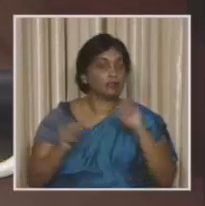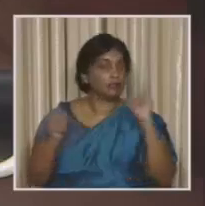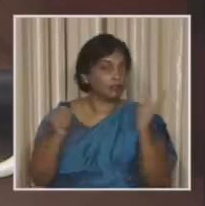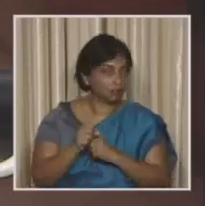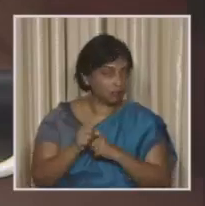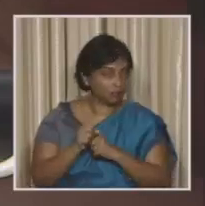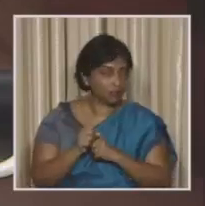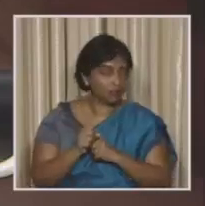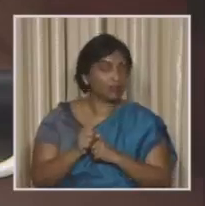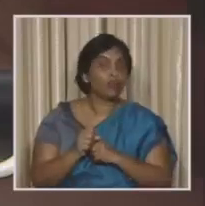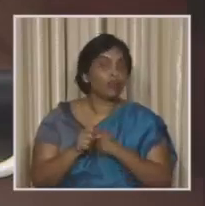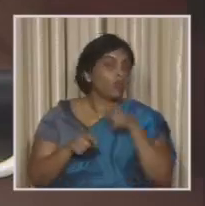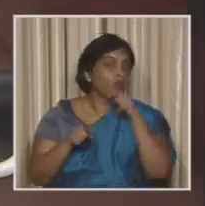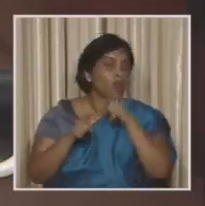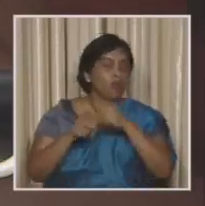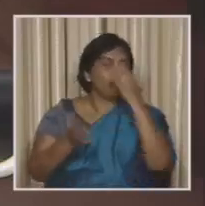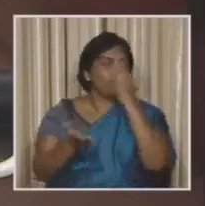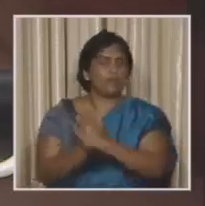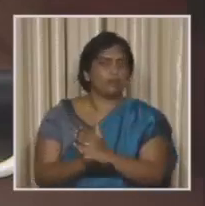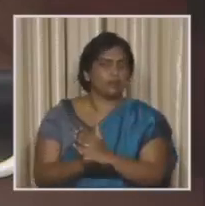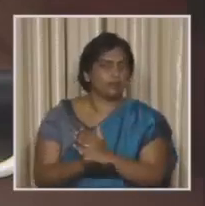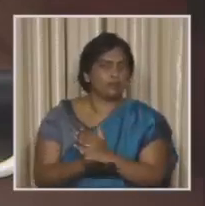ඝාතනේ කොතනද ගිහිලා නතර වුණේ